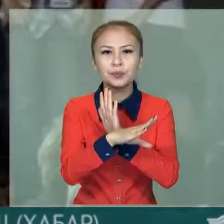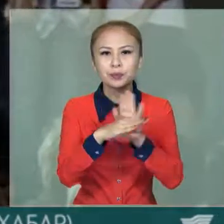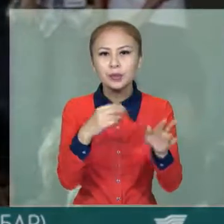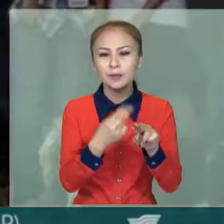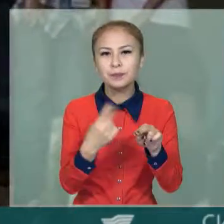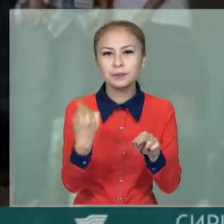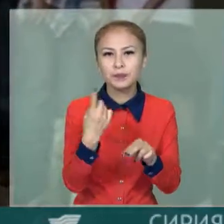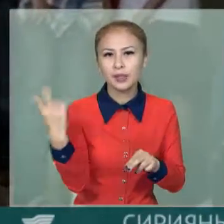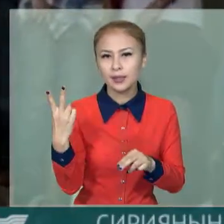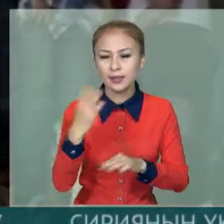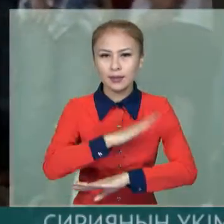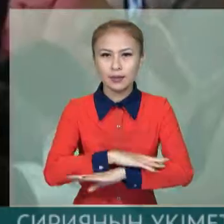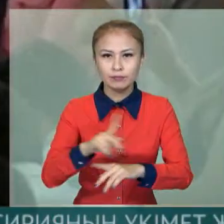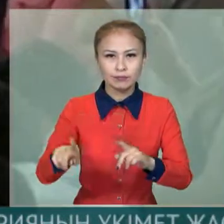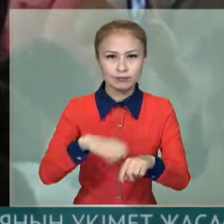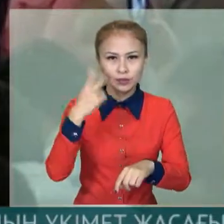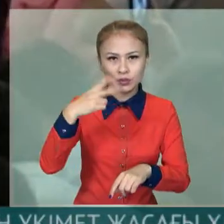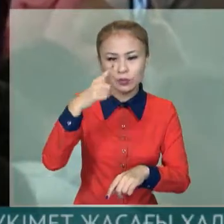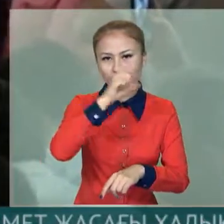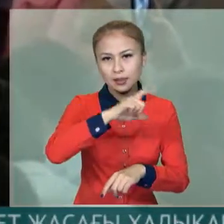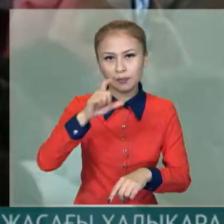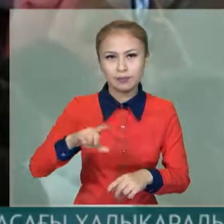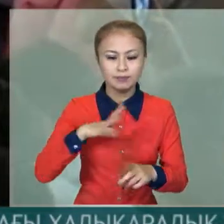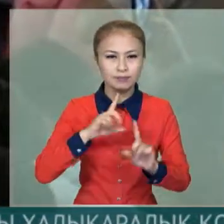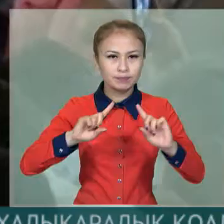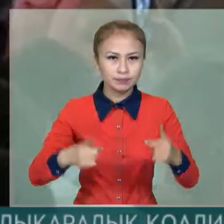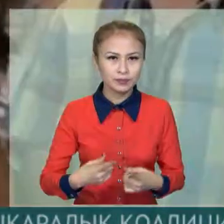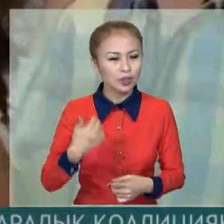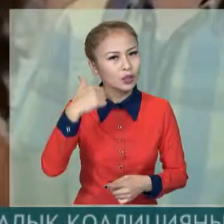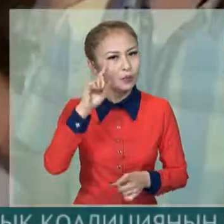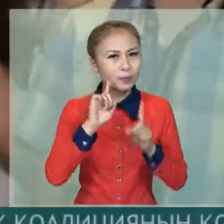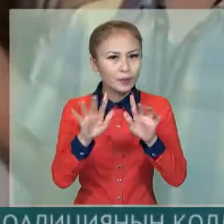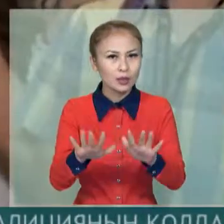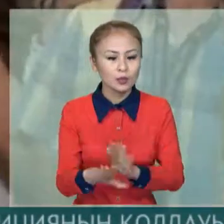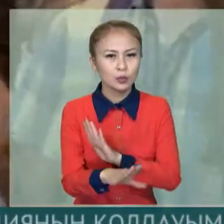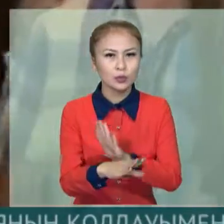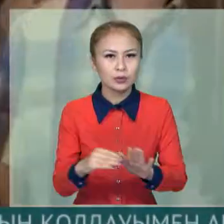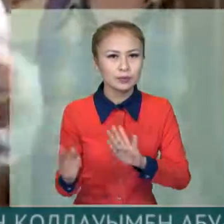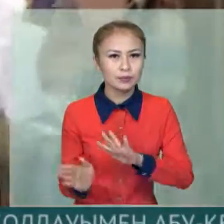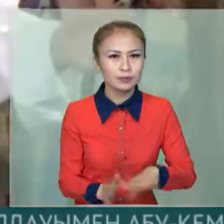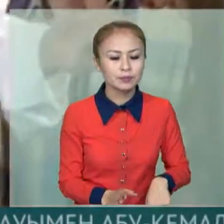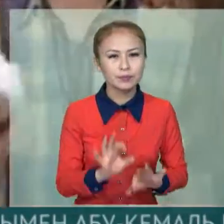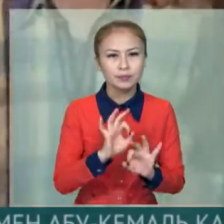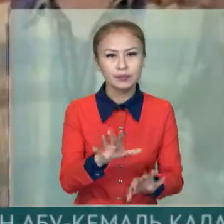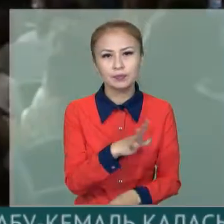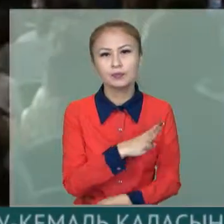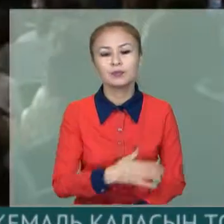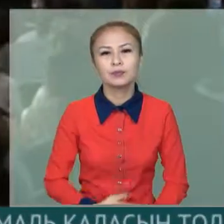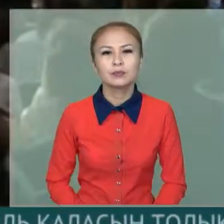екілі тәртіпсіздіктер тіркелген. Салдарынан 20 адам қамауға алынды. Кеше елде парламенттік сайлау да өткен айта